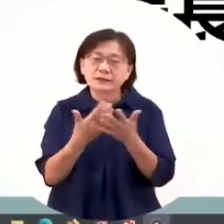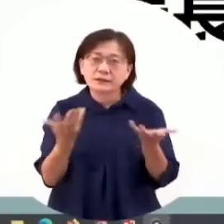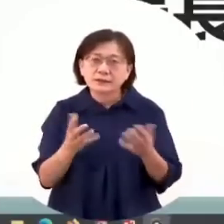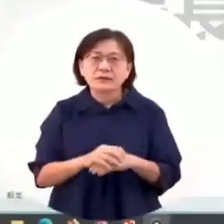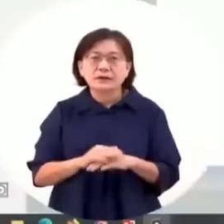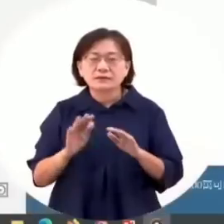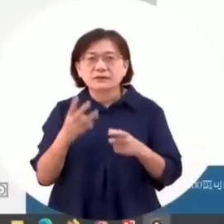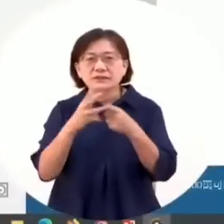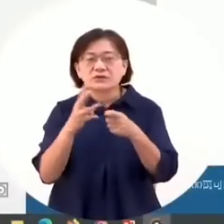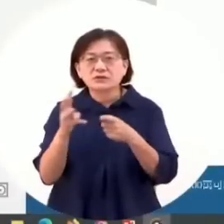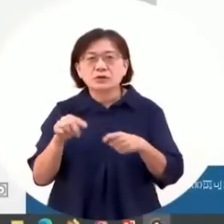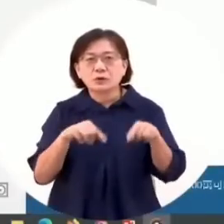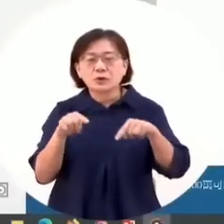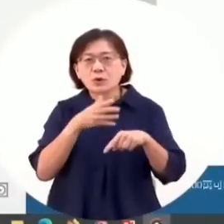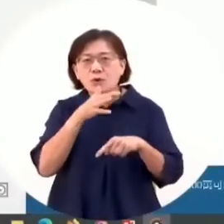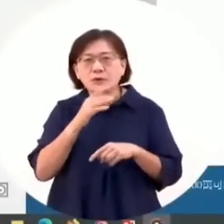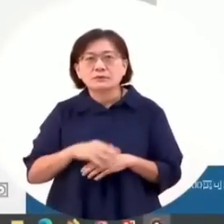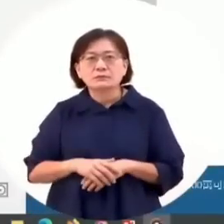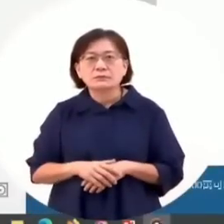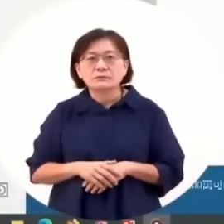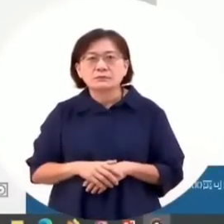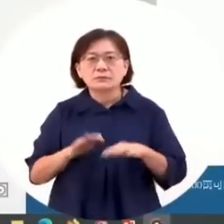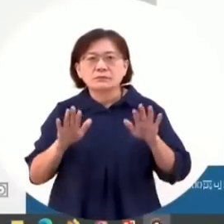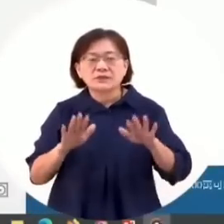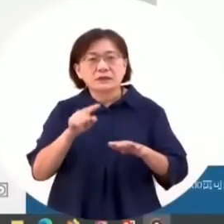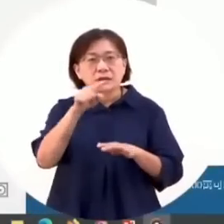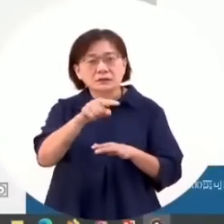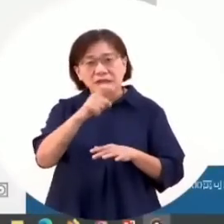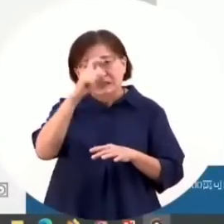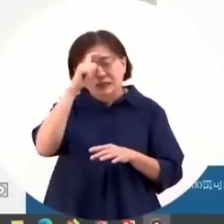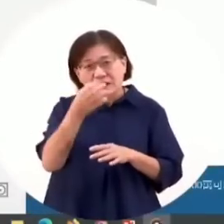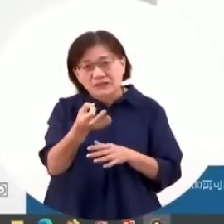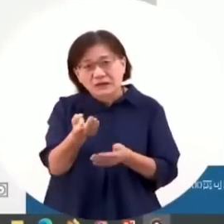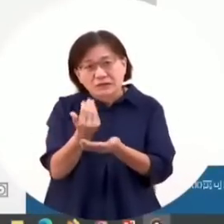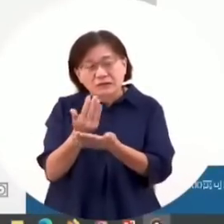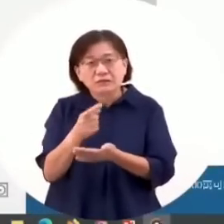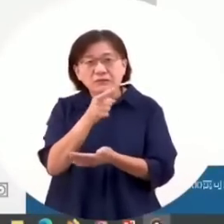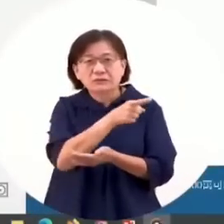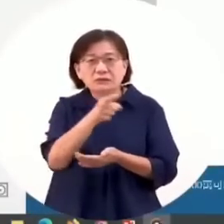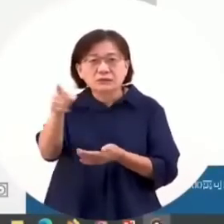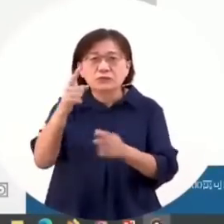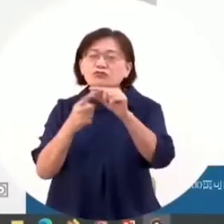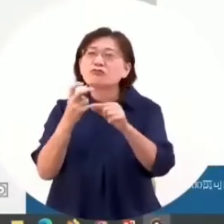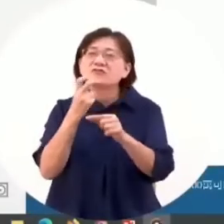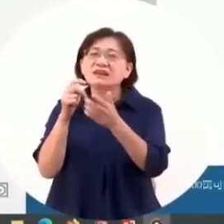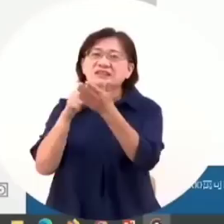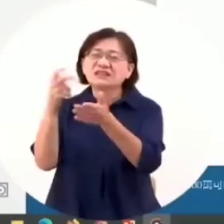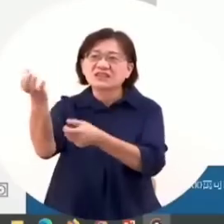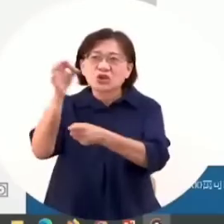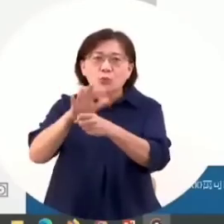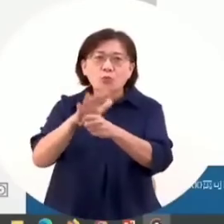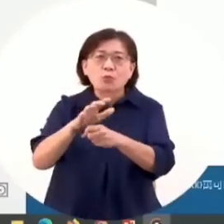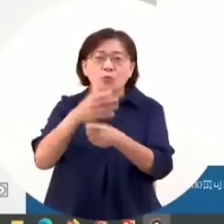三分钟。 那你现在与其要去跟中央要这笔钱，你不如想办法跟中央要一个范围比较大的，你到处都可以做、哦。